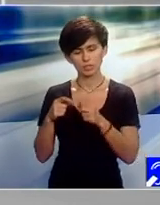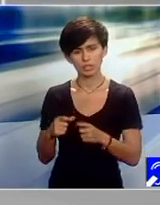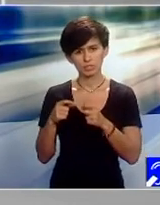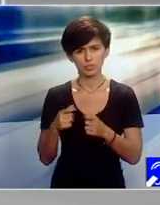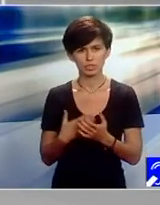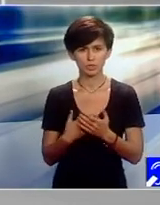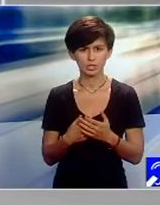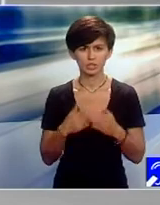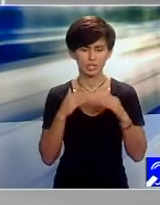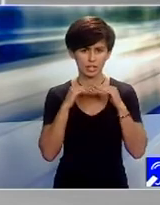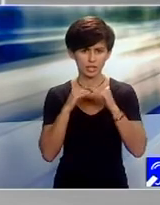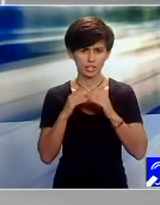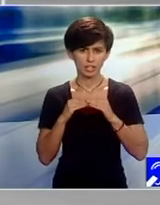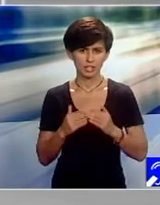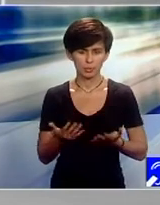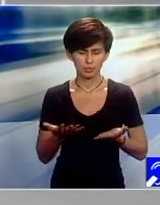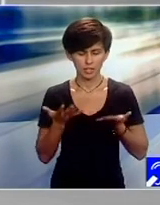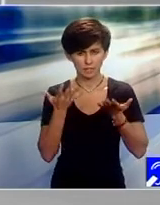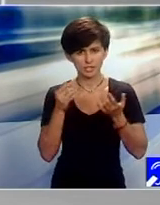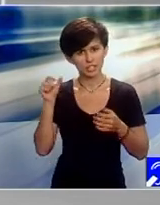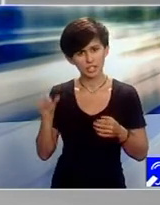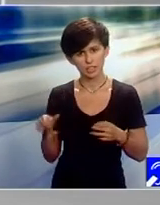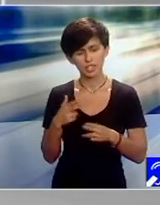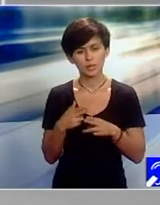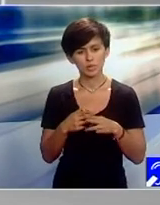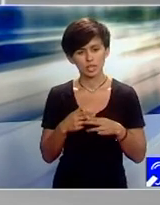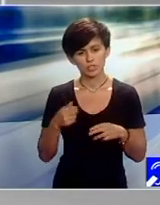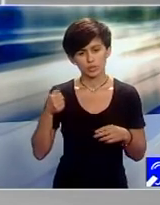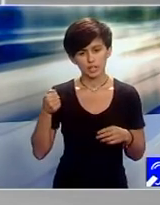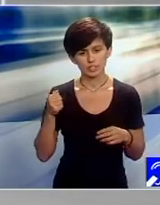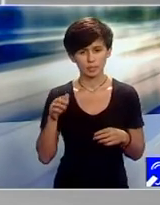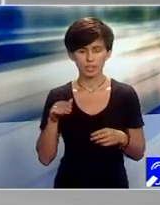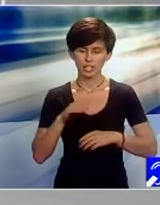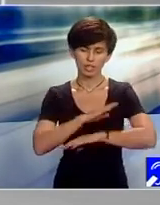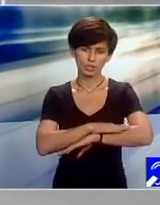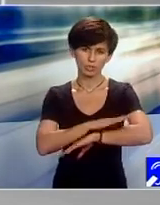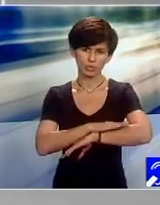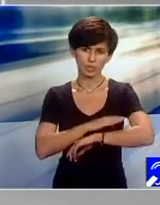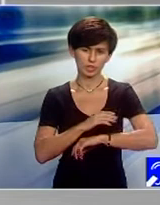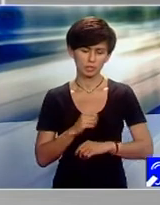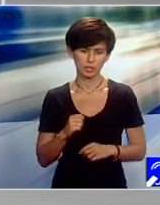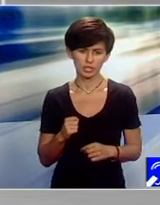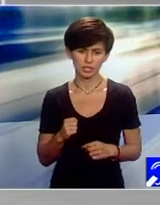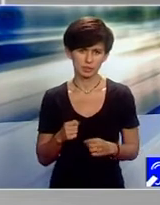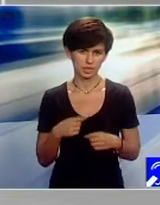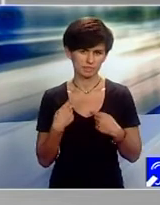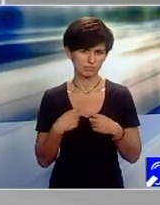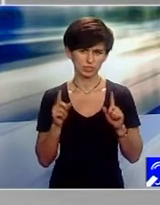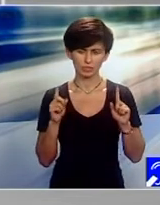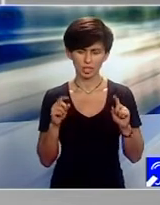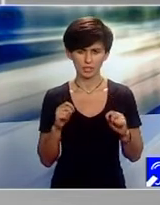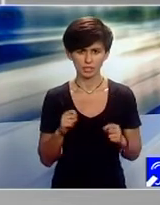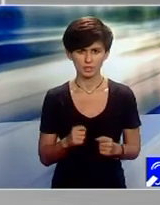mai avansate, bolnavul cu Alzheimer are comportamente din ce în ce mai stranii,